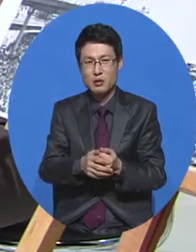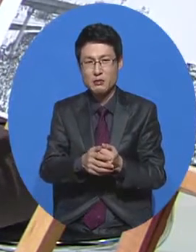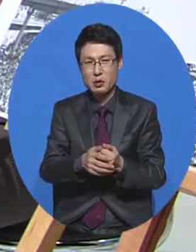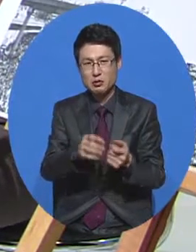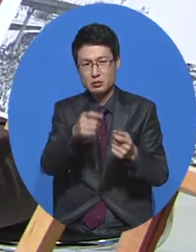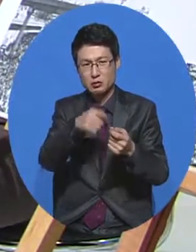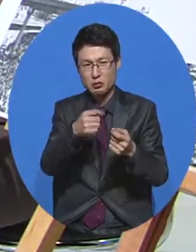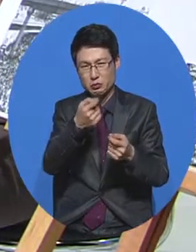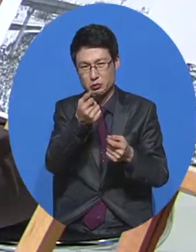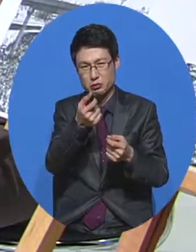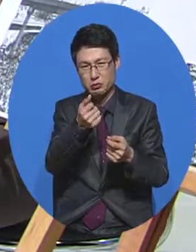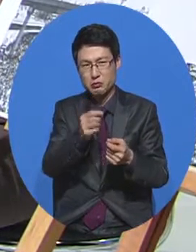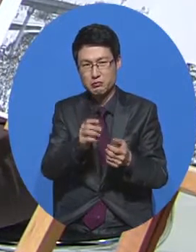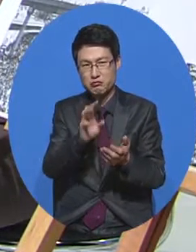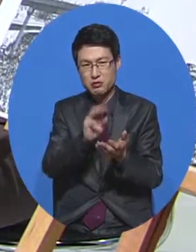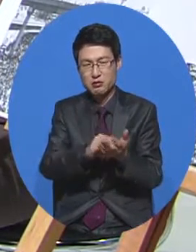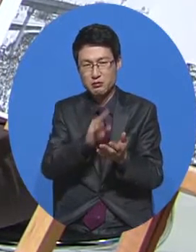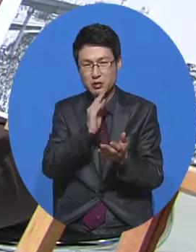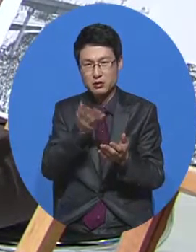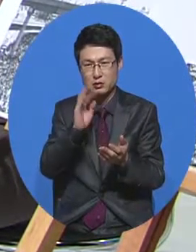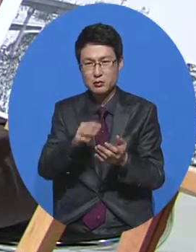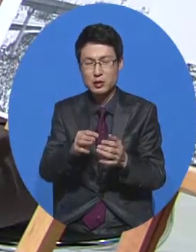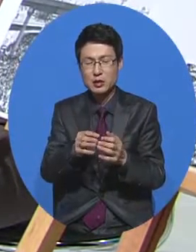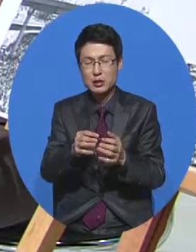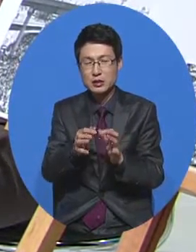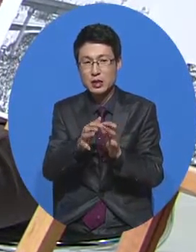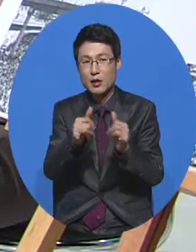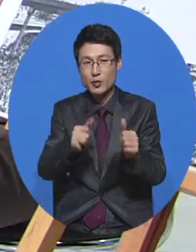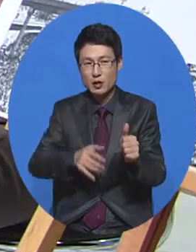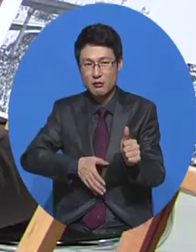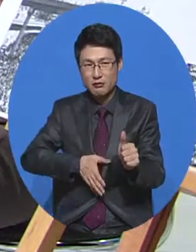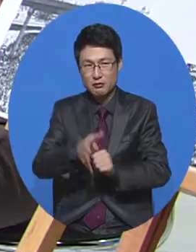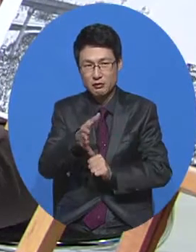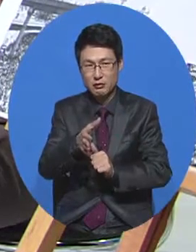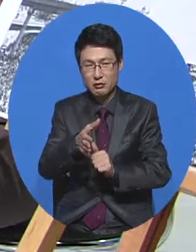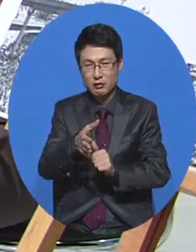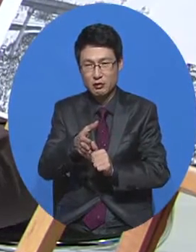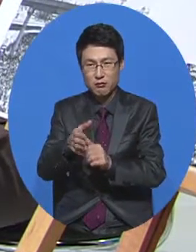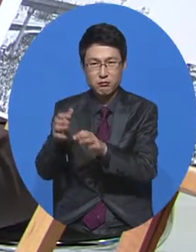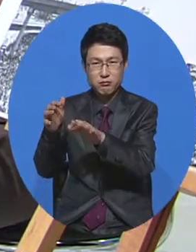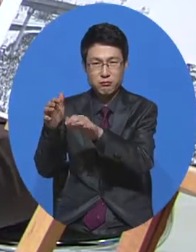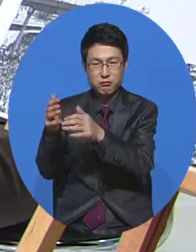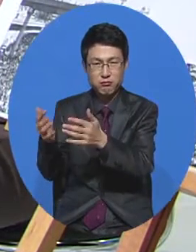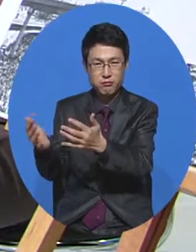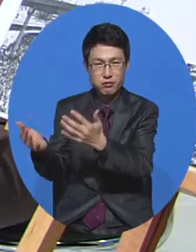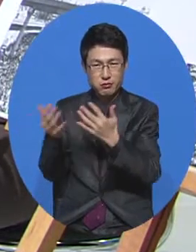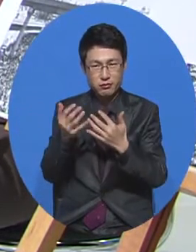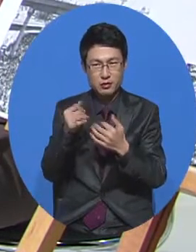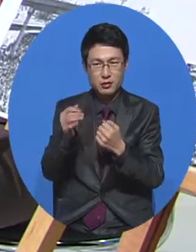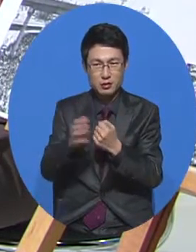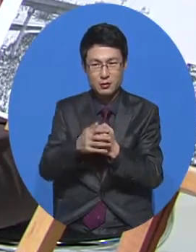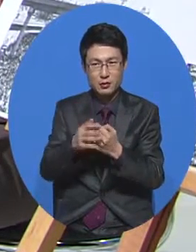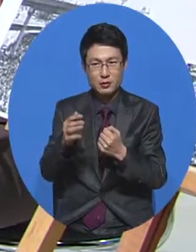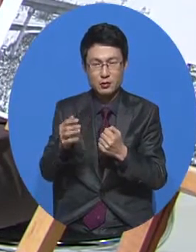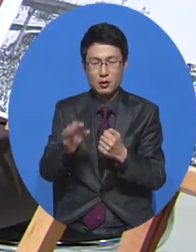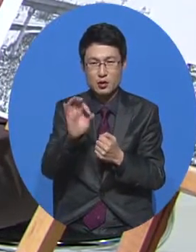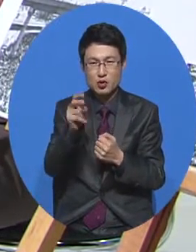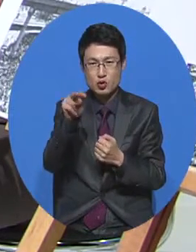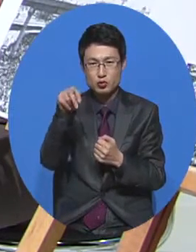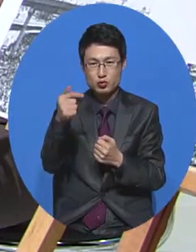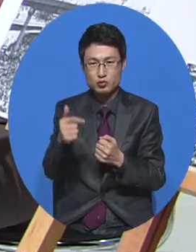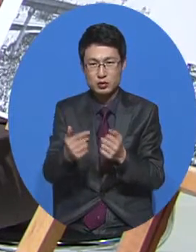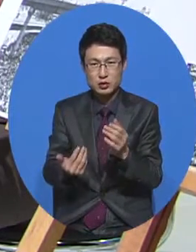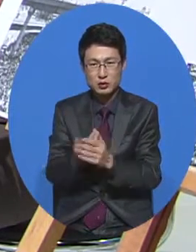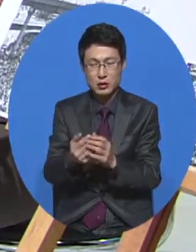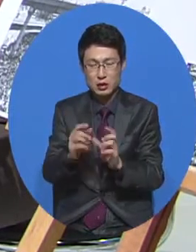문제입니다만 더 중요하게는 민간인 학살의 도몬 됐기 때문에 그거를 거부하면서 여순 사건이 되지 않습니까 그런데